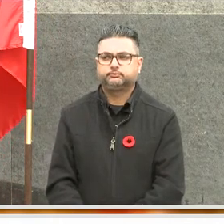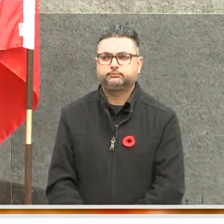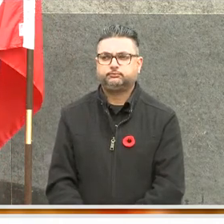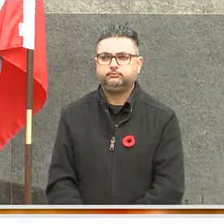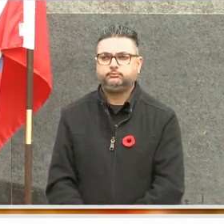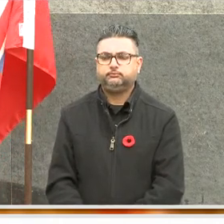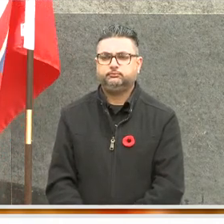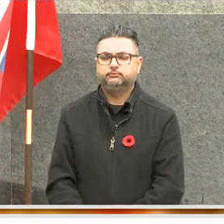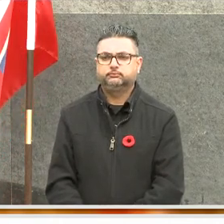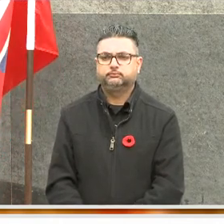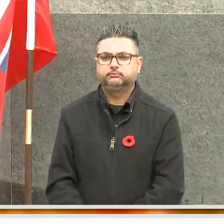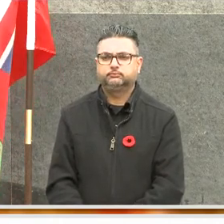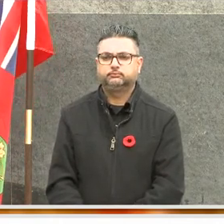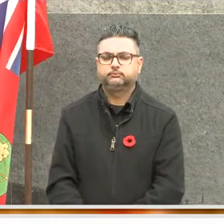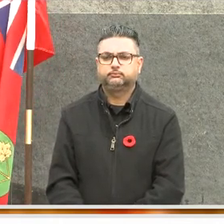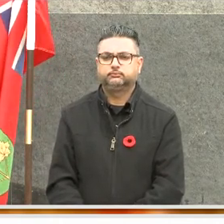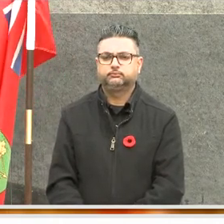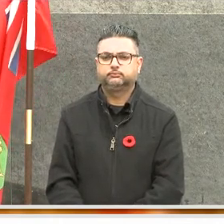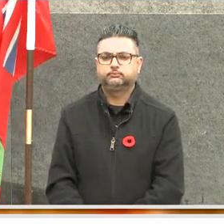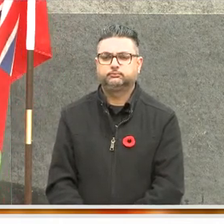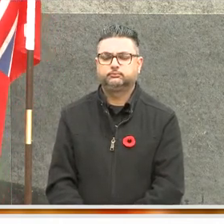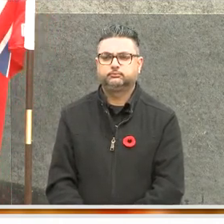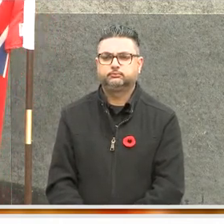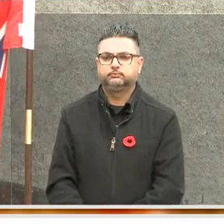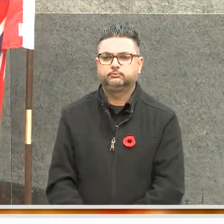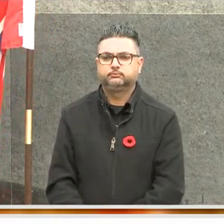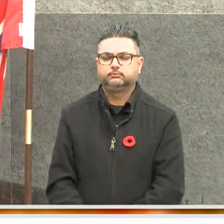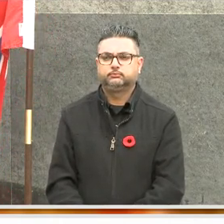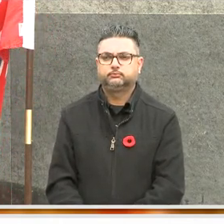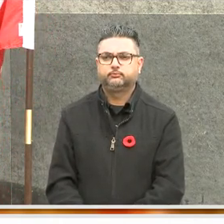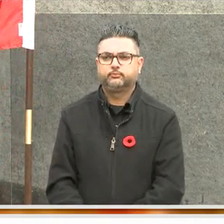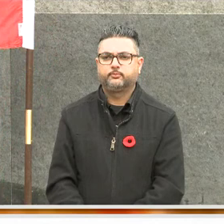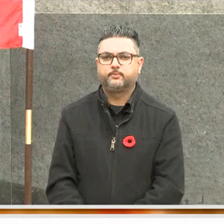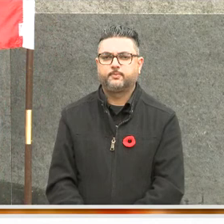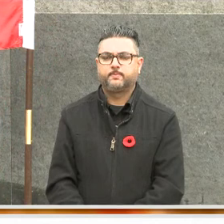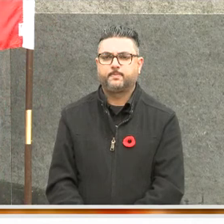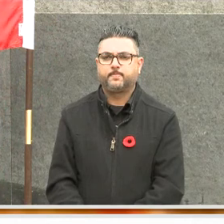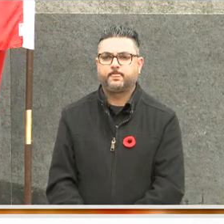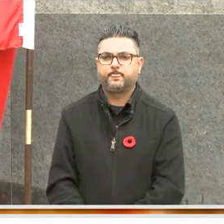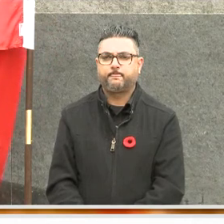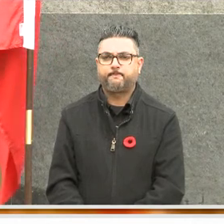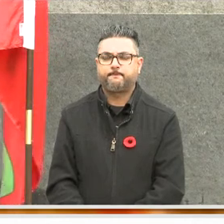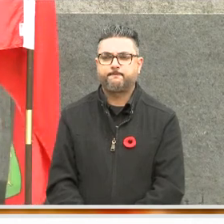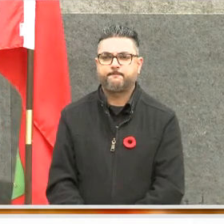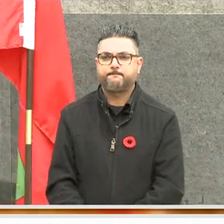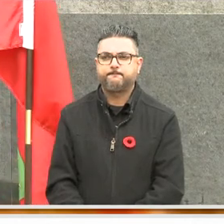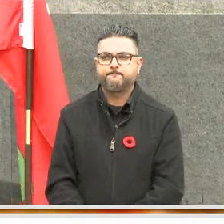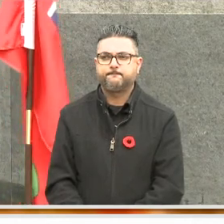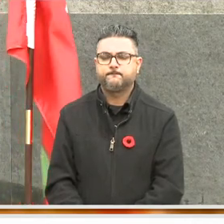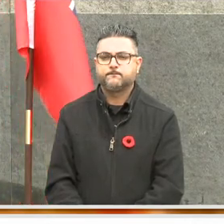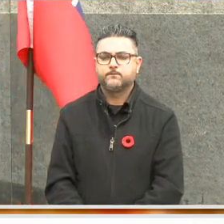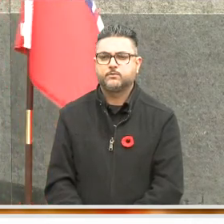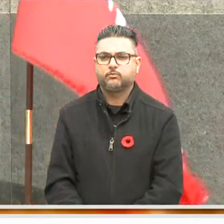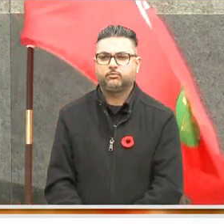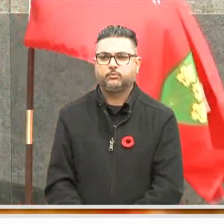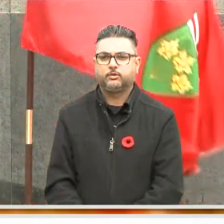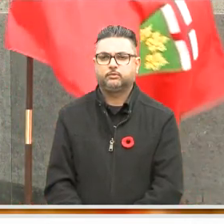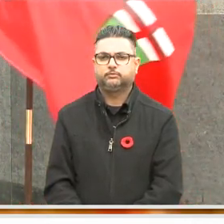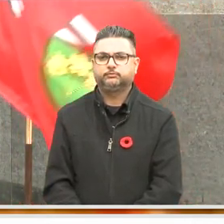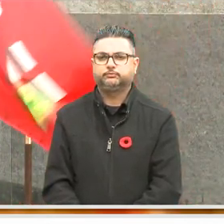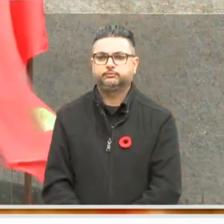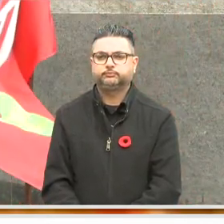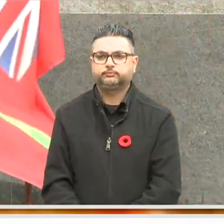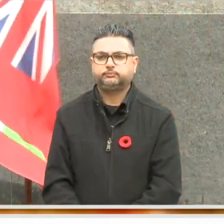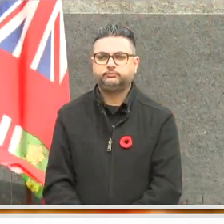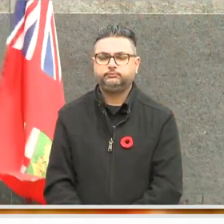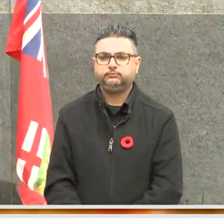alouettes encore lancent leur cri courageux que plus personne n'entend sous les vœux des canons. Nous sommes morts. Il y a à peine quelques jours,